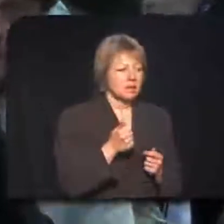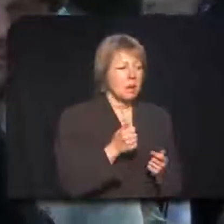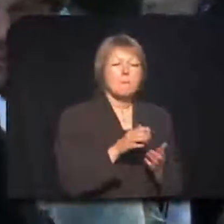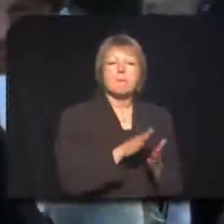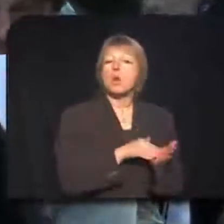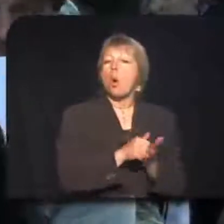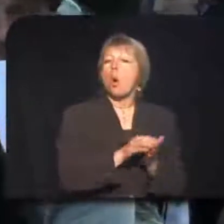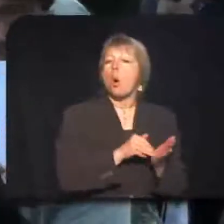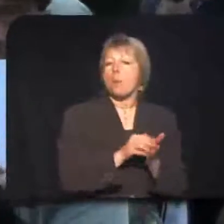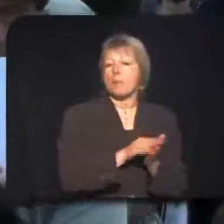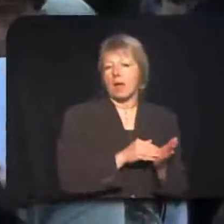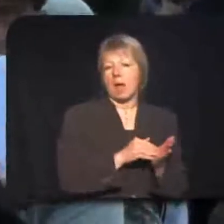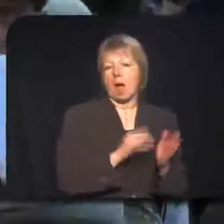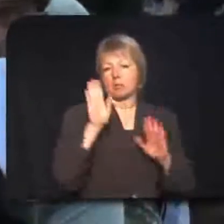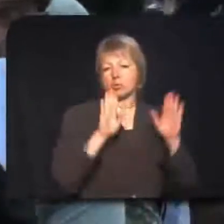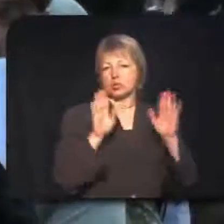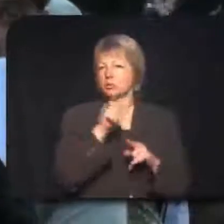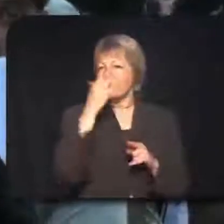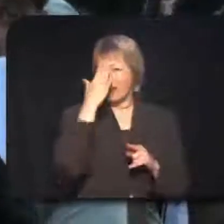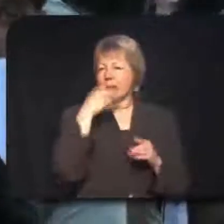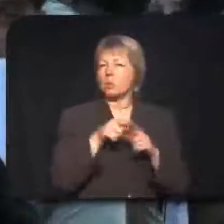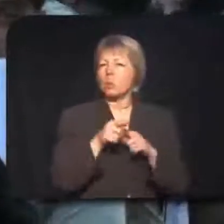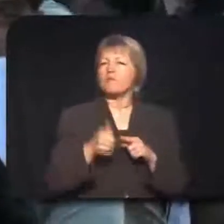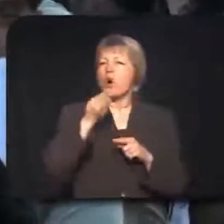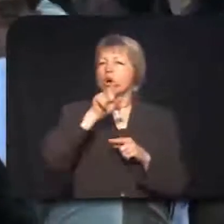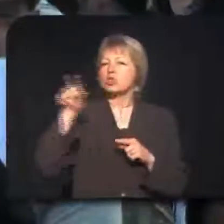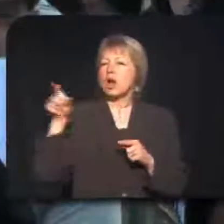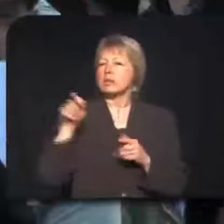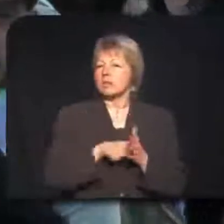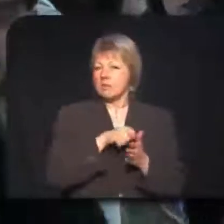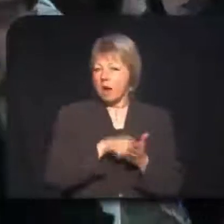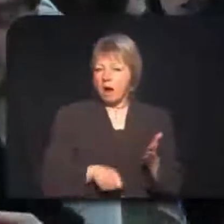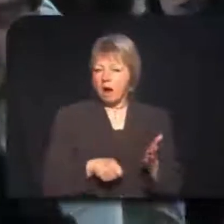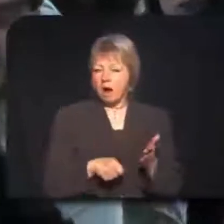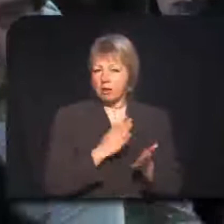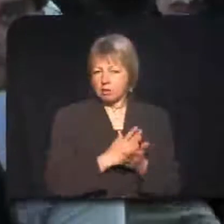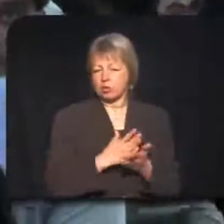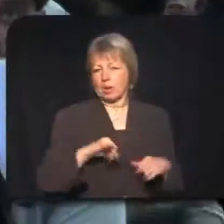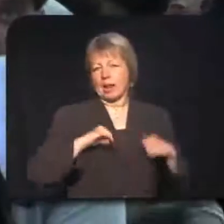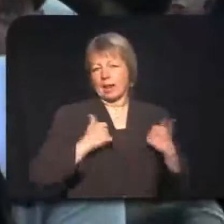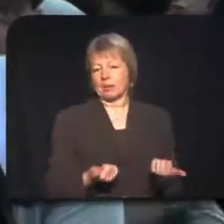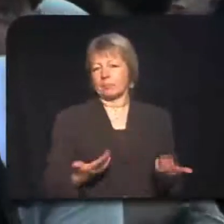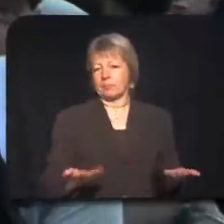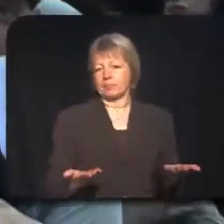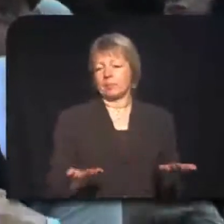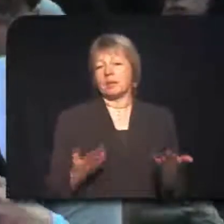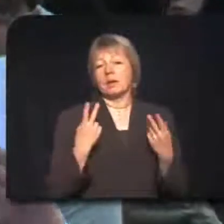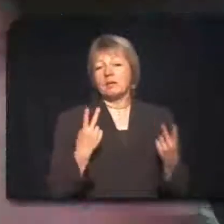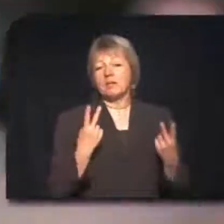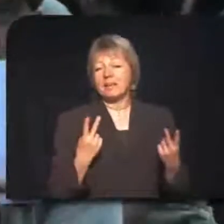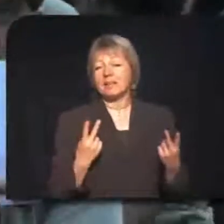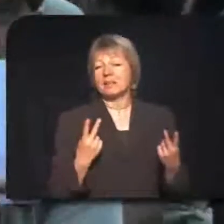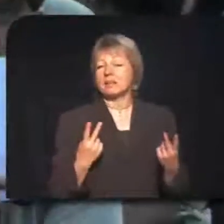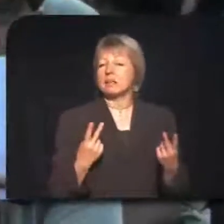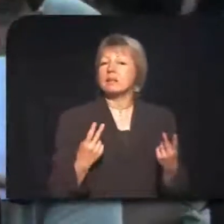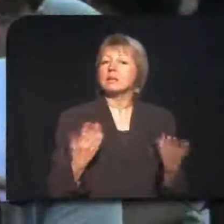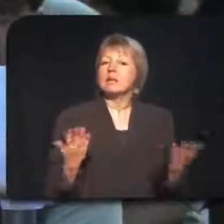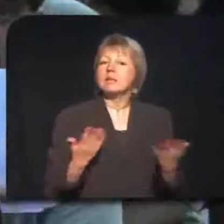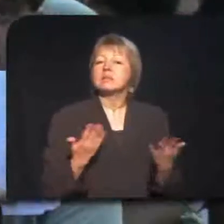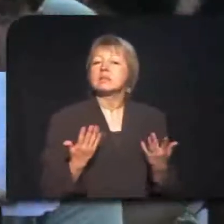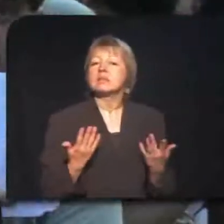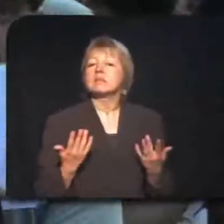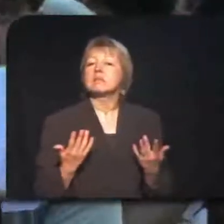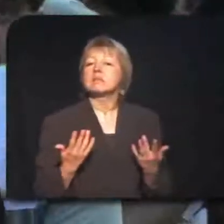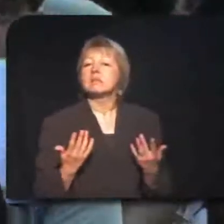kennen wir ja vielleicht auch von den Vorstandswahlen das ist dort ganz wichtig ist dass man sozusagen seine